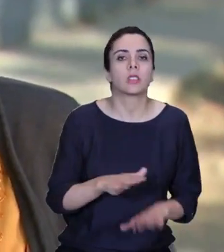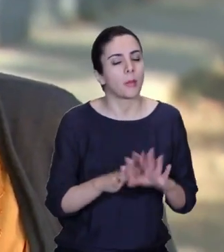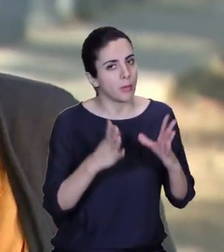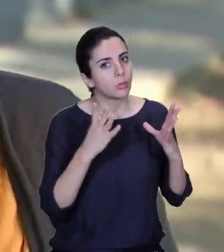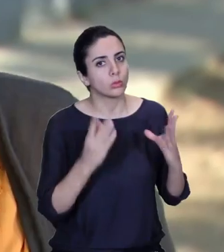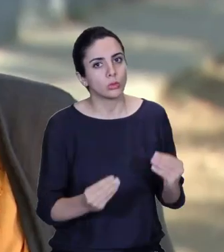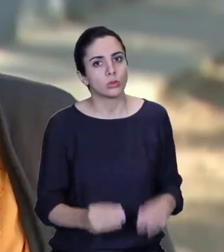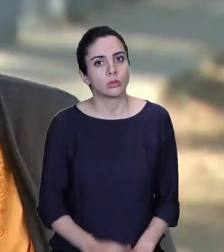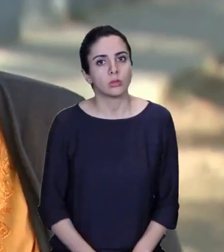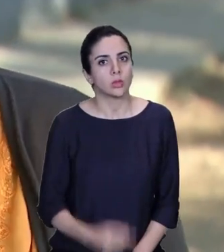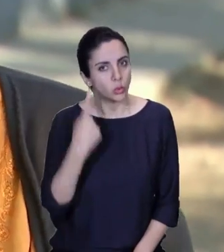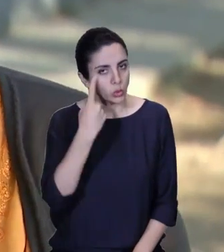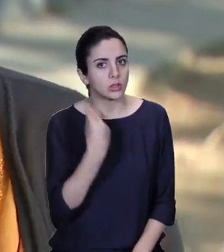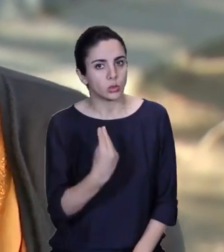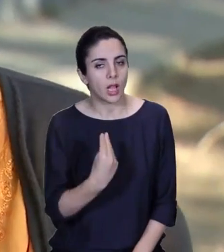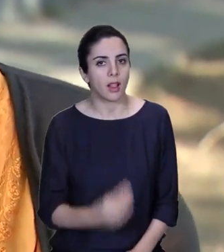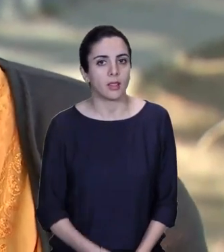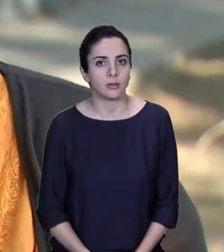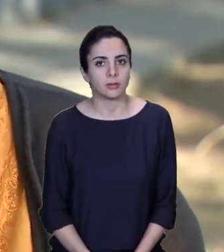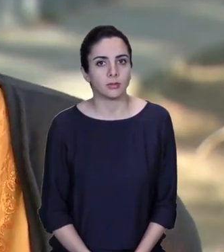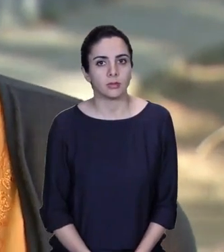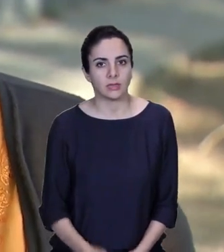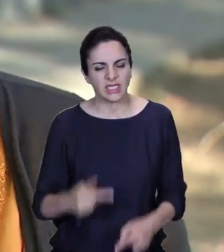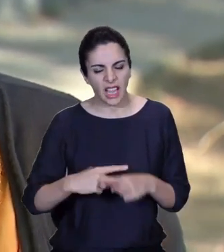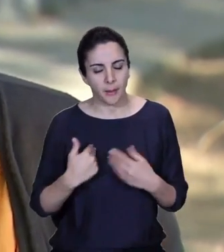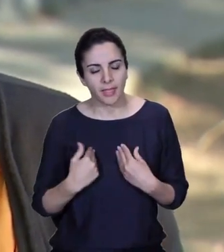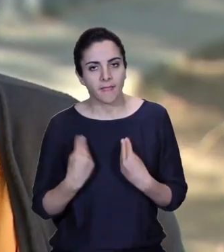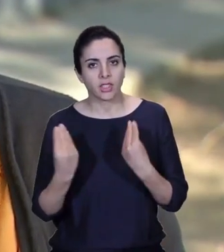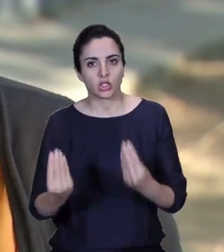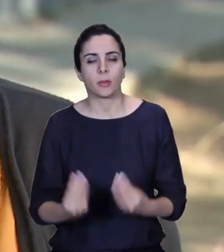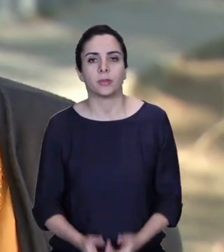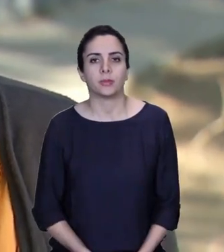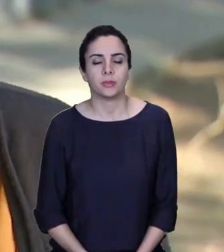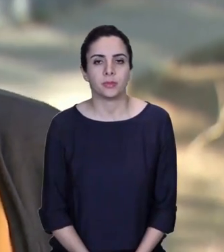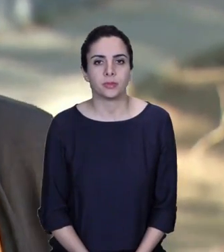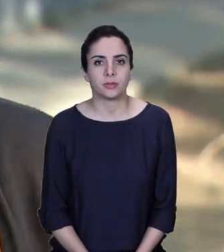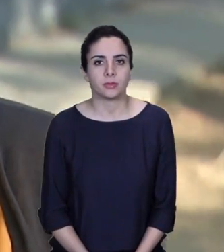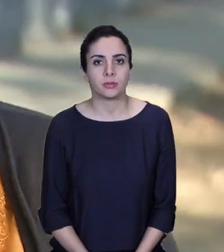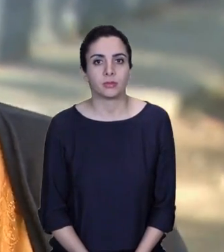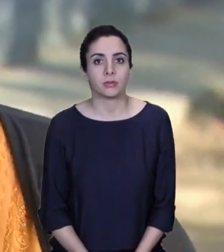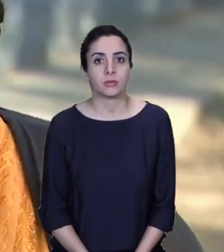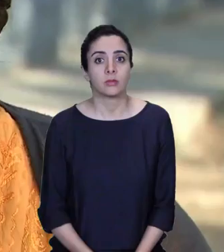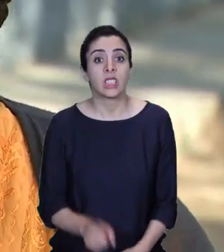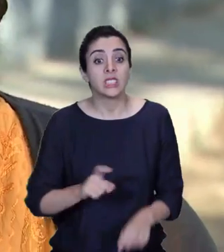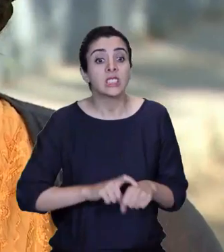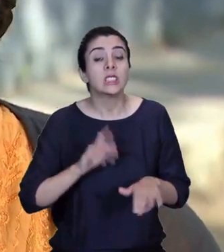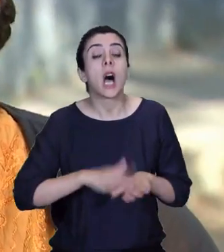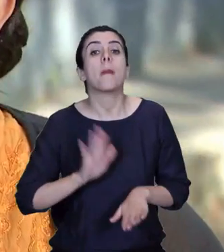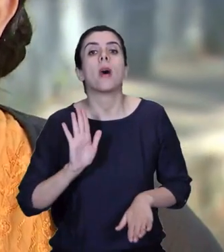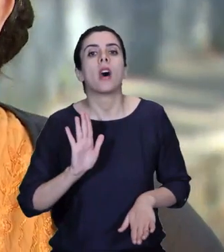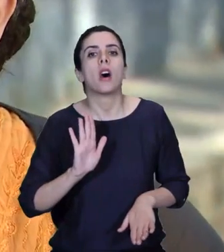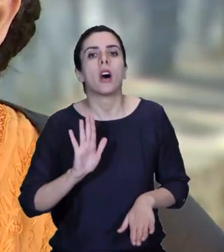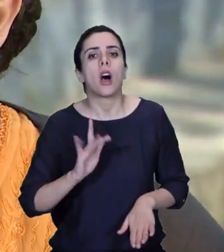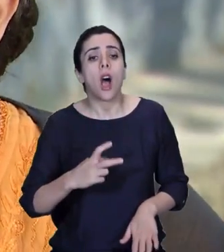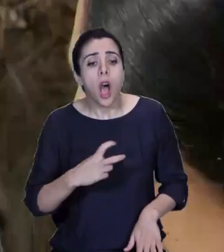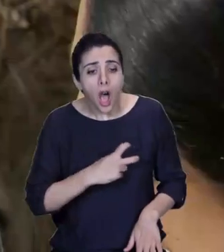Tamam. İyi düşünmüşsün. Ben Zehra'yı veririm. Ama sen de bu kadar gerilme.